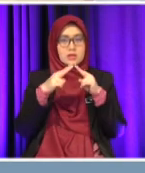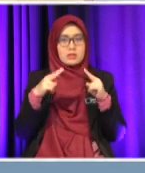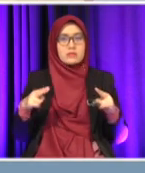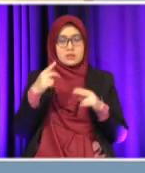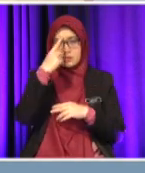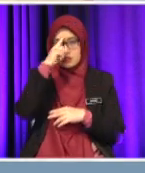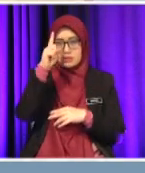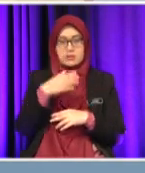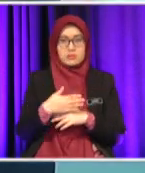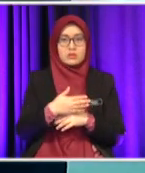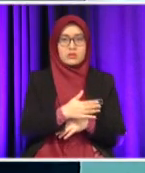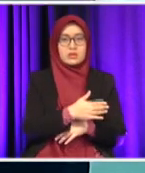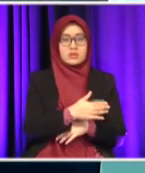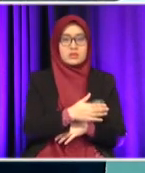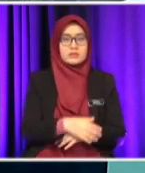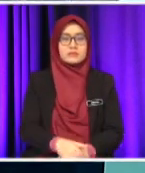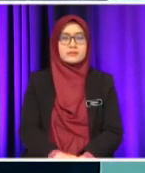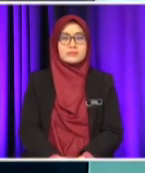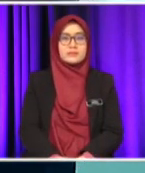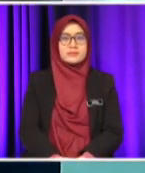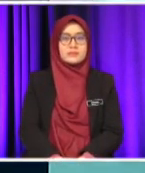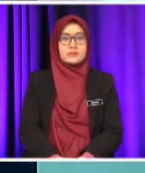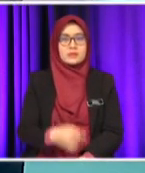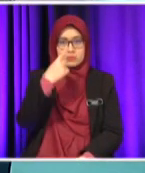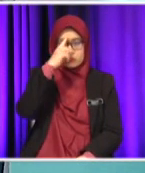persembunyian untuk perlindungan